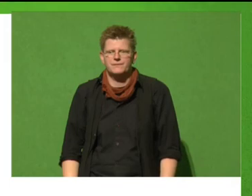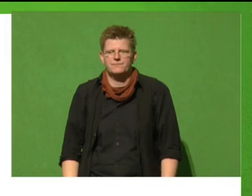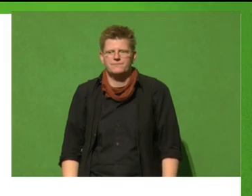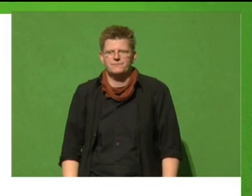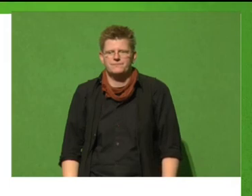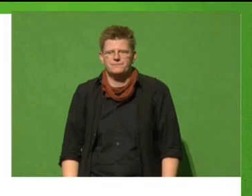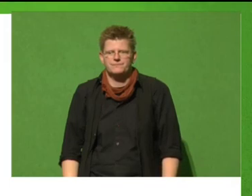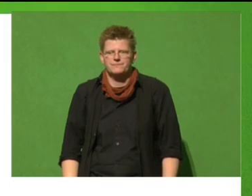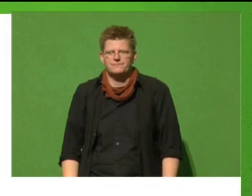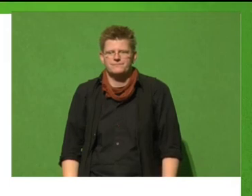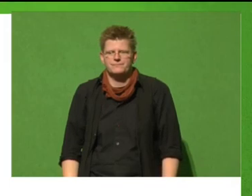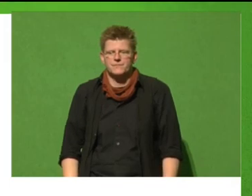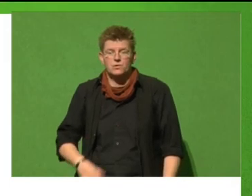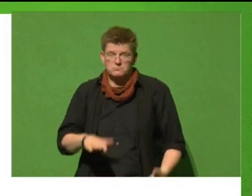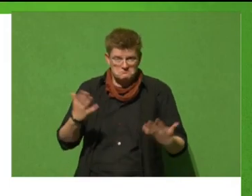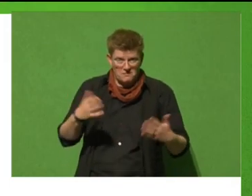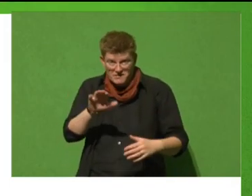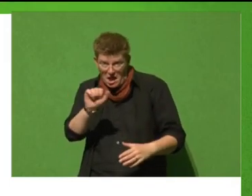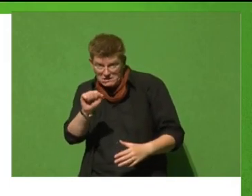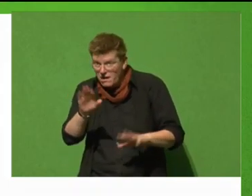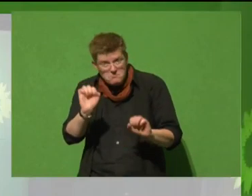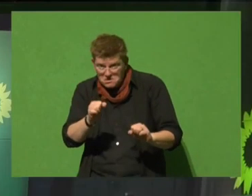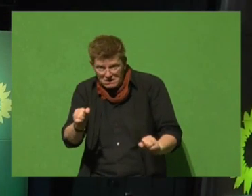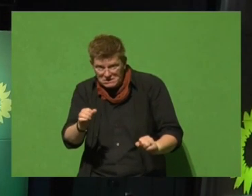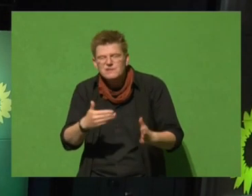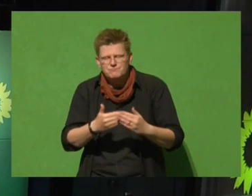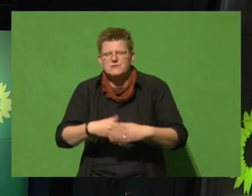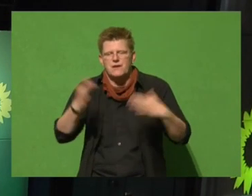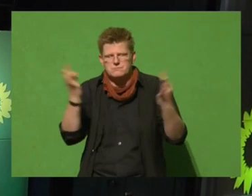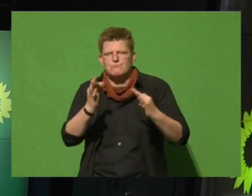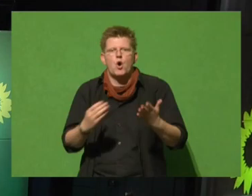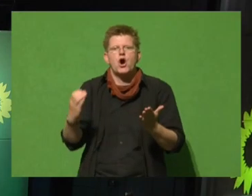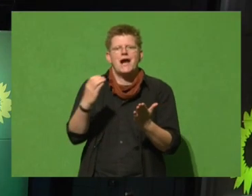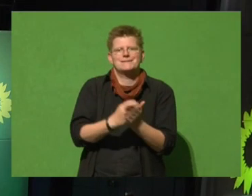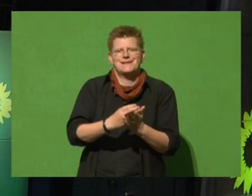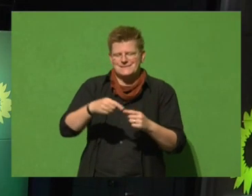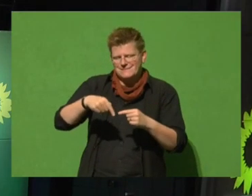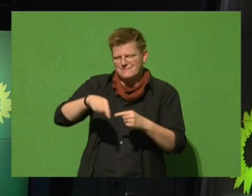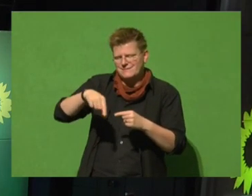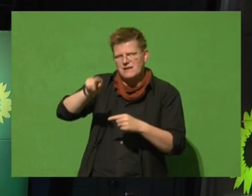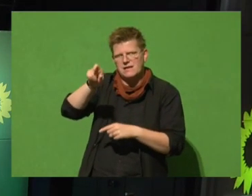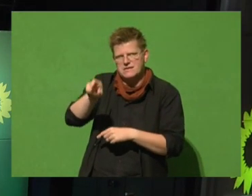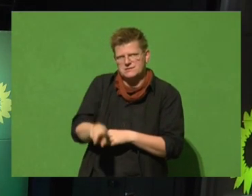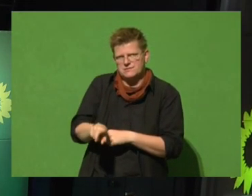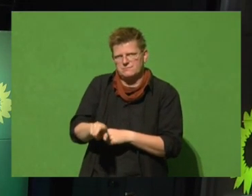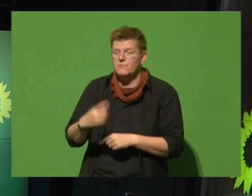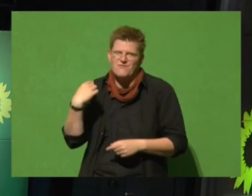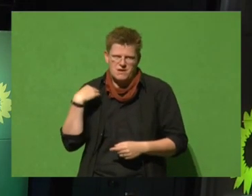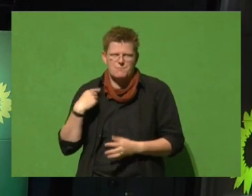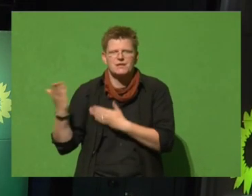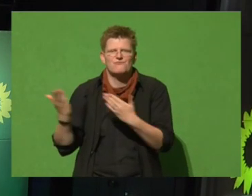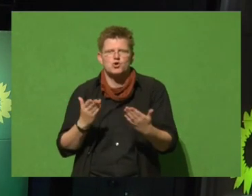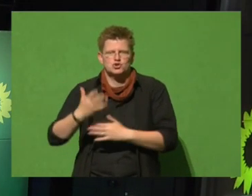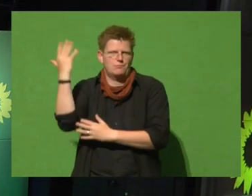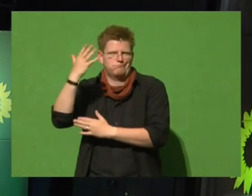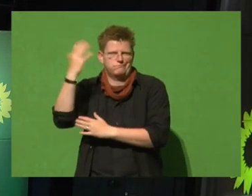Und falls Andrea mal nicht kann, müssen wir jetzt noch ein paar Ersatzdelegierte wählen. Ihr habt eben schon die Vorstellungsreden gehört